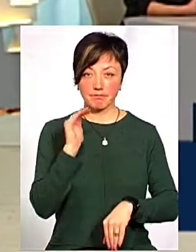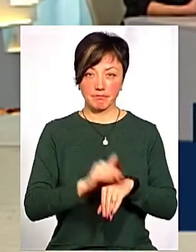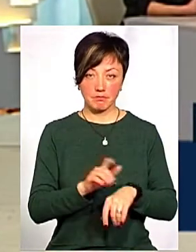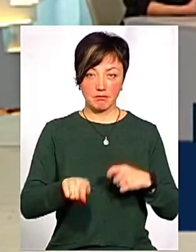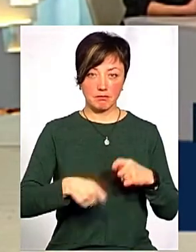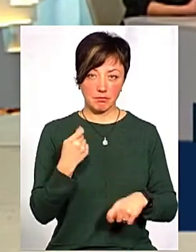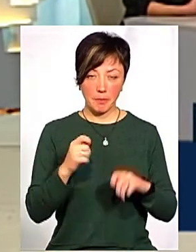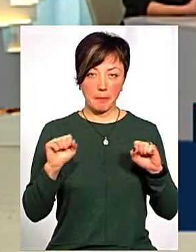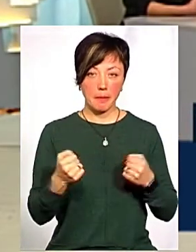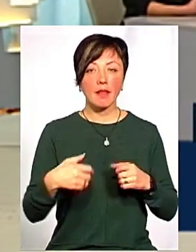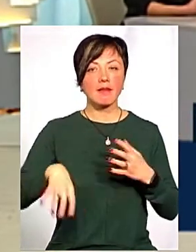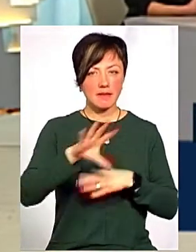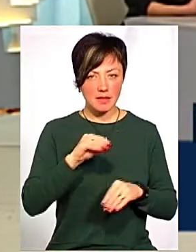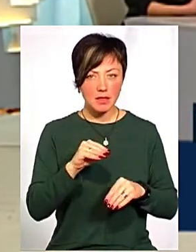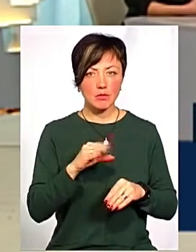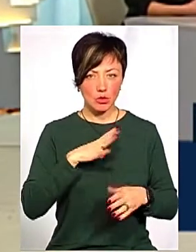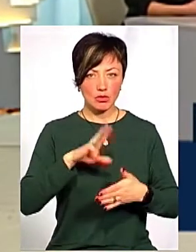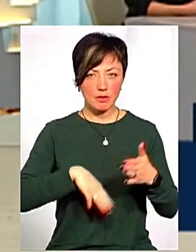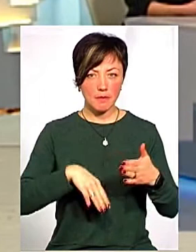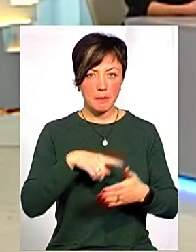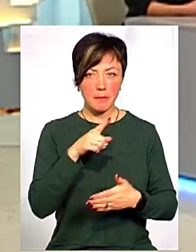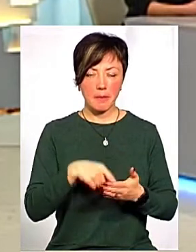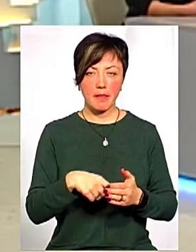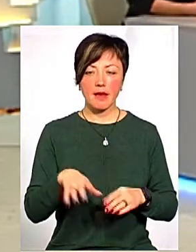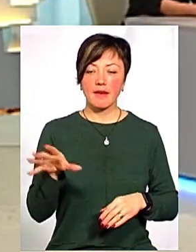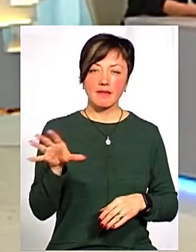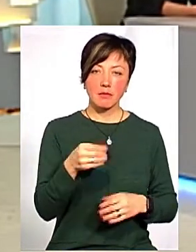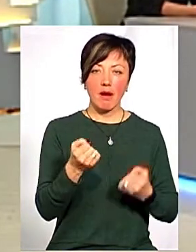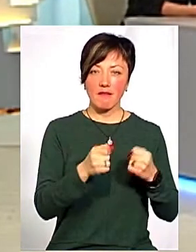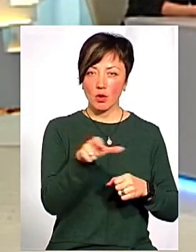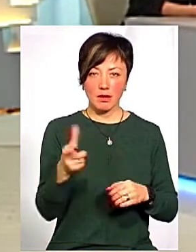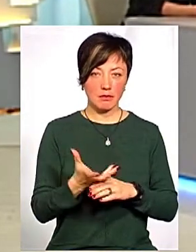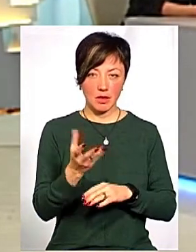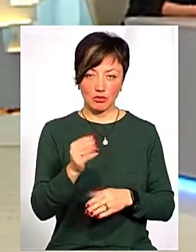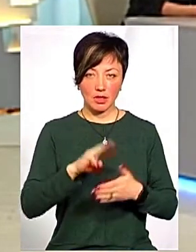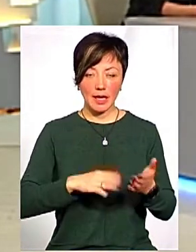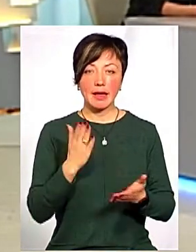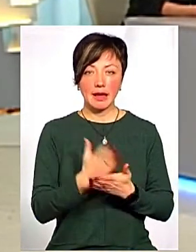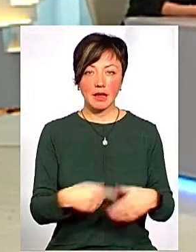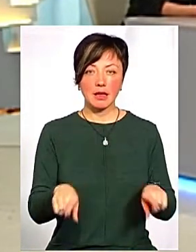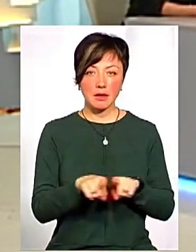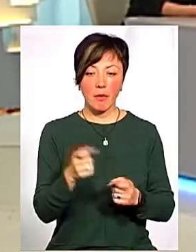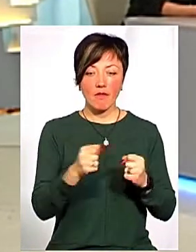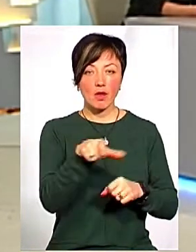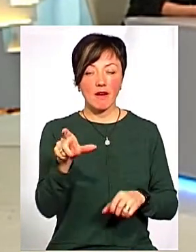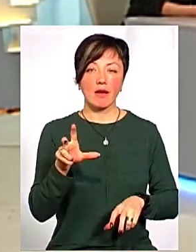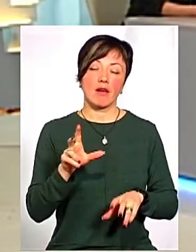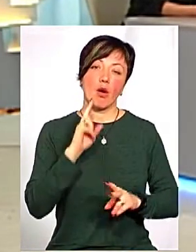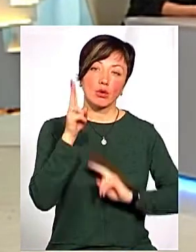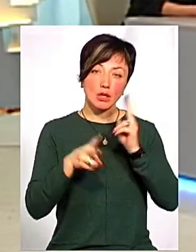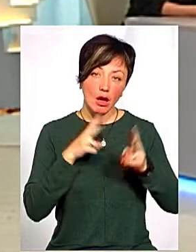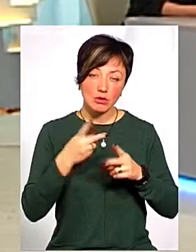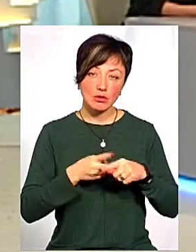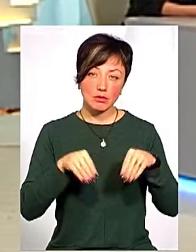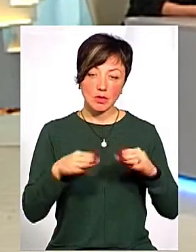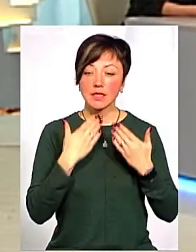зафіксованих порушень швидкості. Усі вони сплатили штраф? Всіма водіями штраф не сплачений, оскільки є так само водії, які бажають оскаржити дану